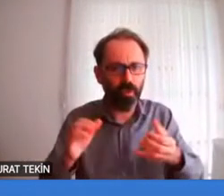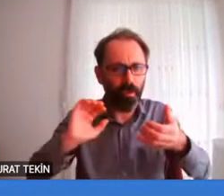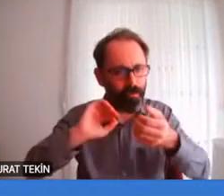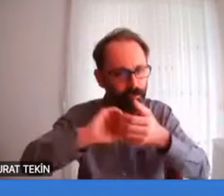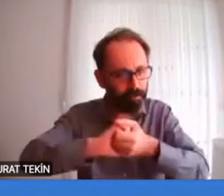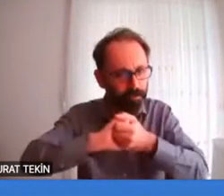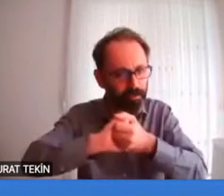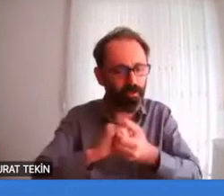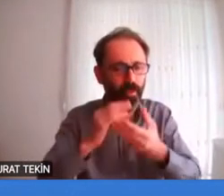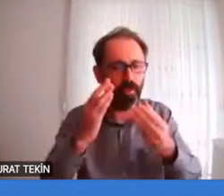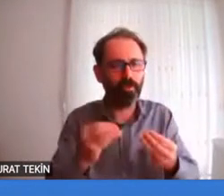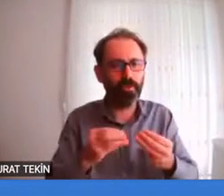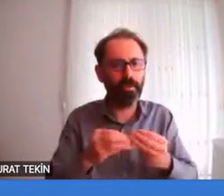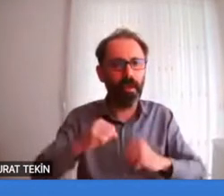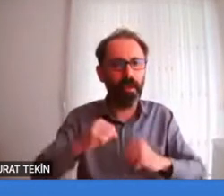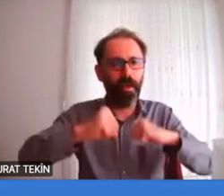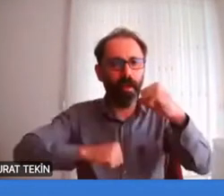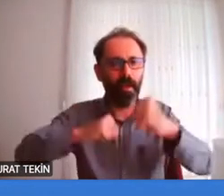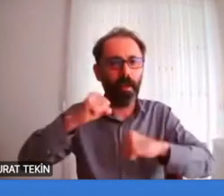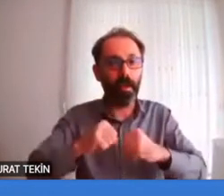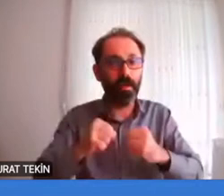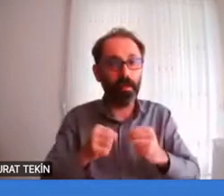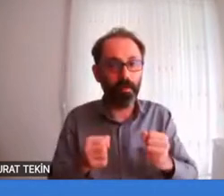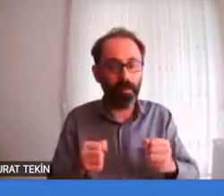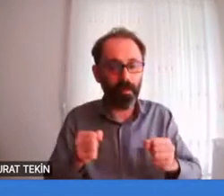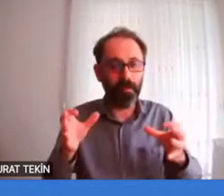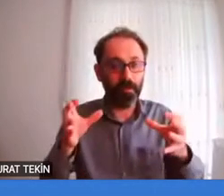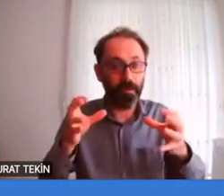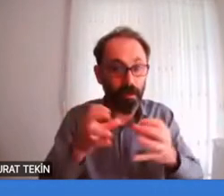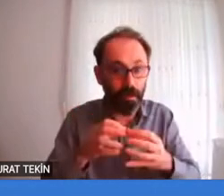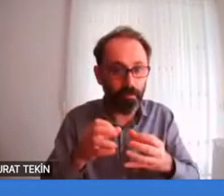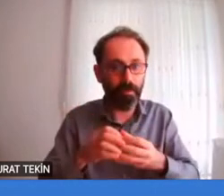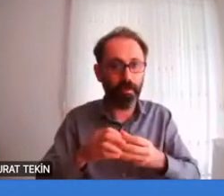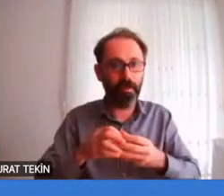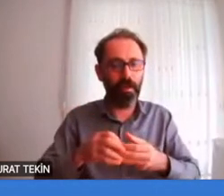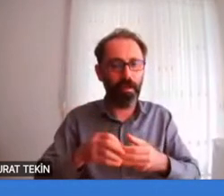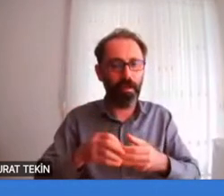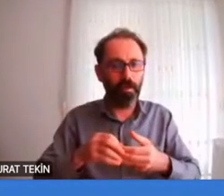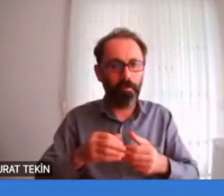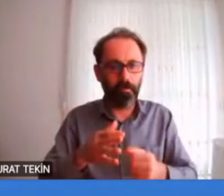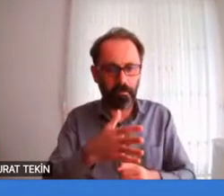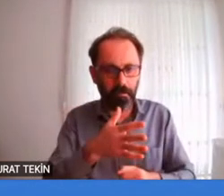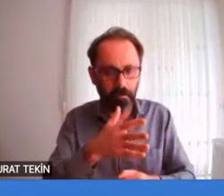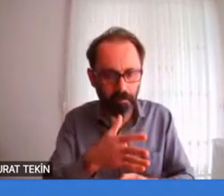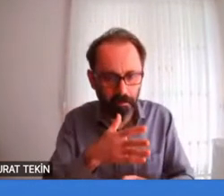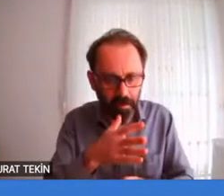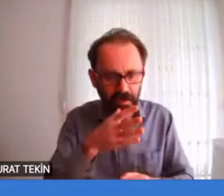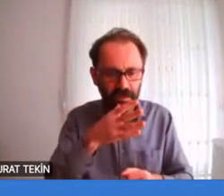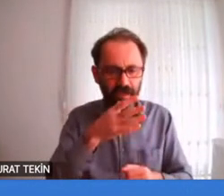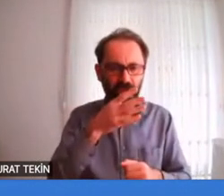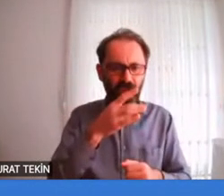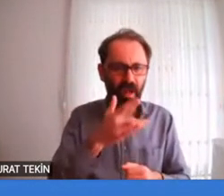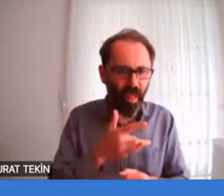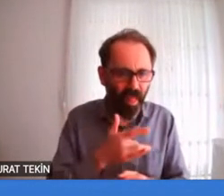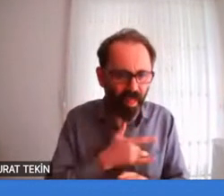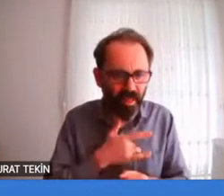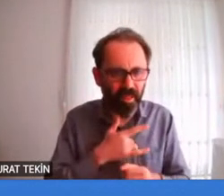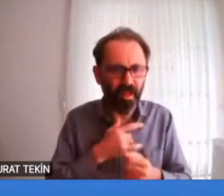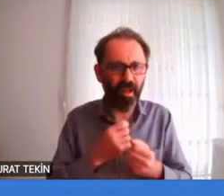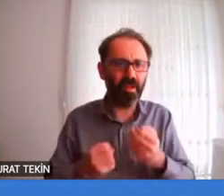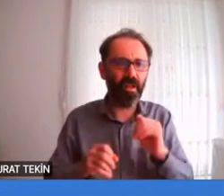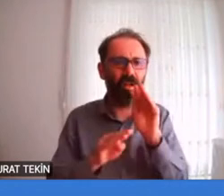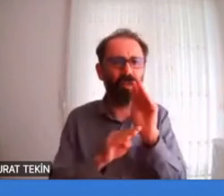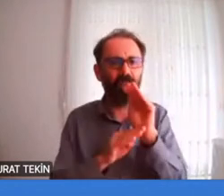tanıyarak bütün bu başarılar geldi. Çok acı çektik gerçekten ama hepsine değdi. Şu anki zirvede oluşumuz bundan